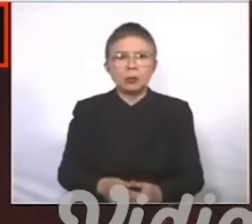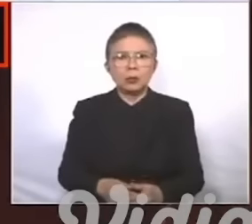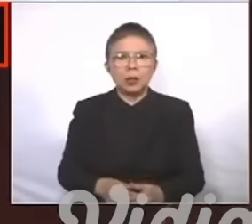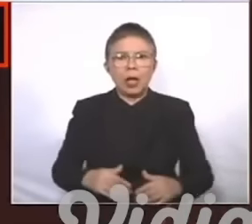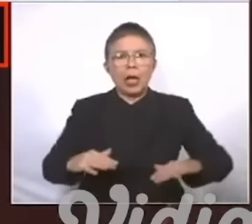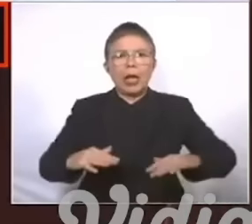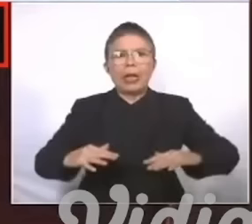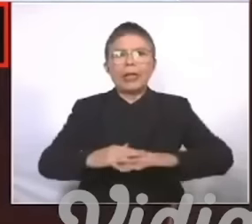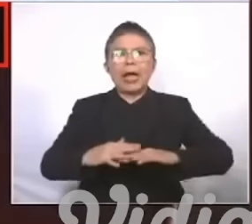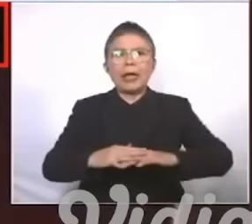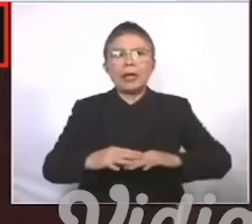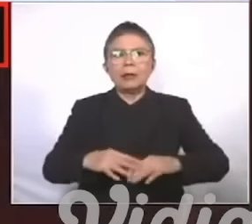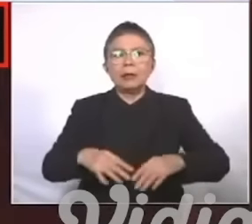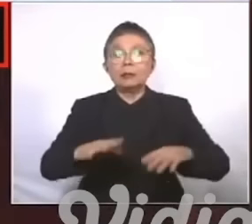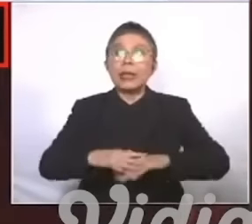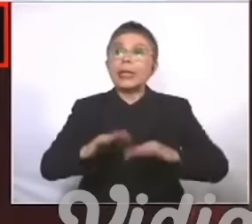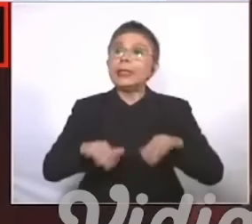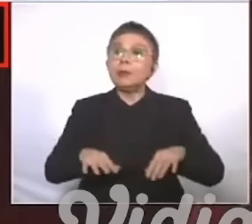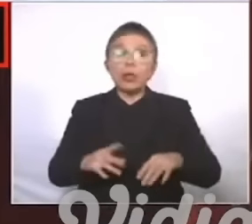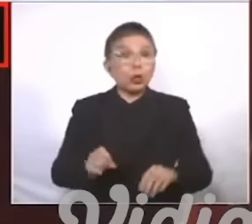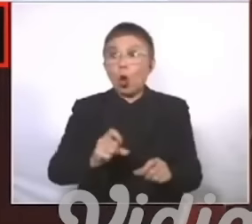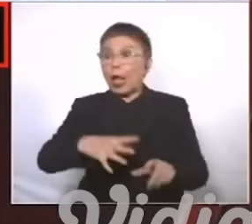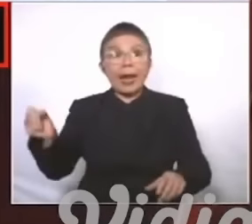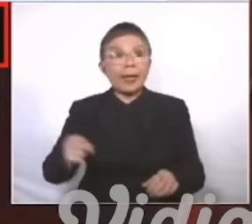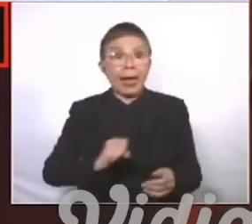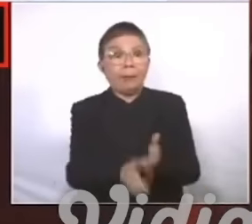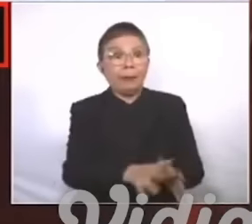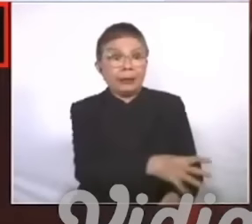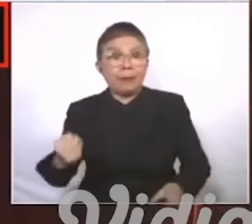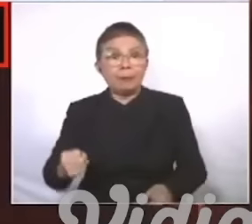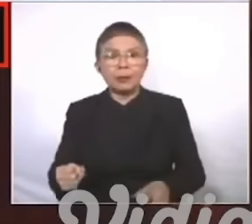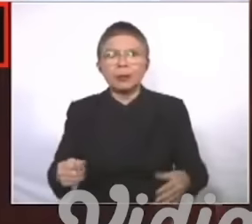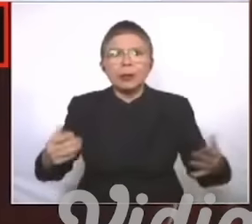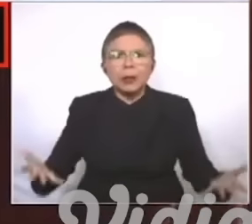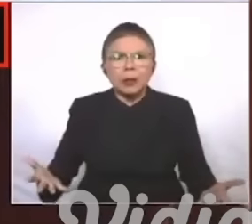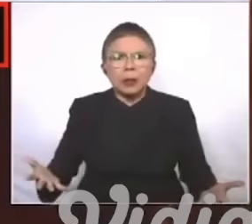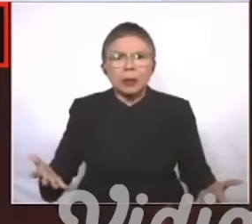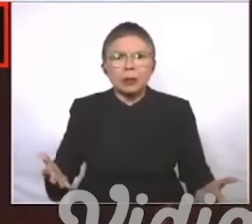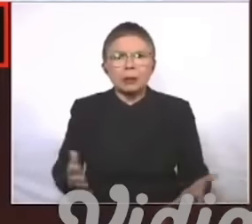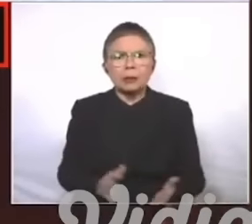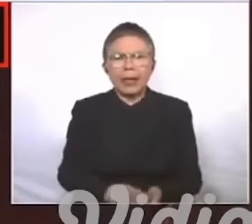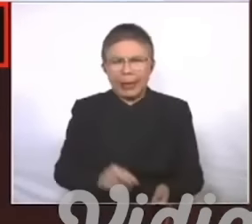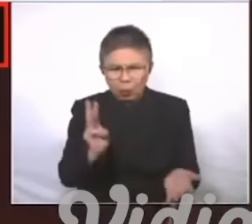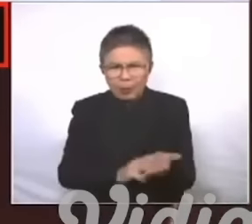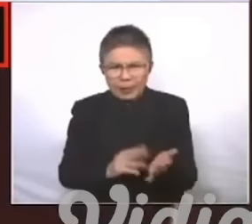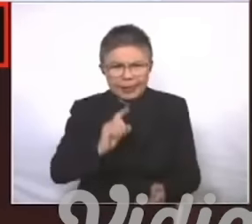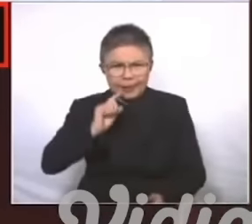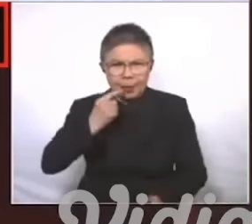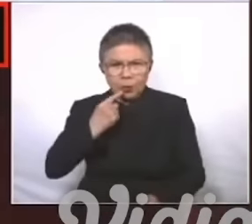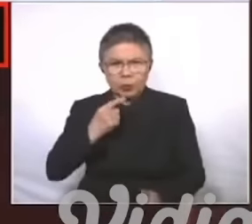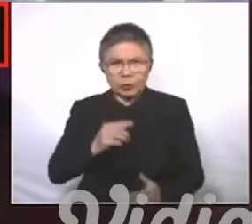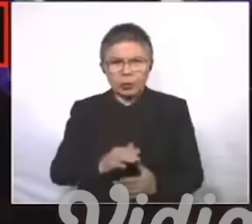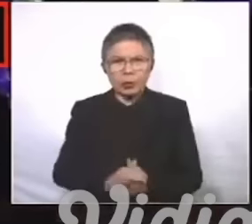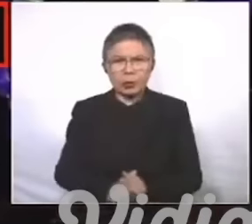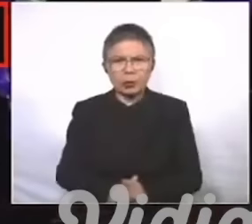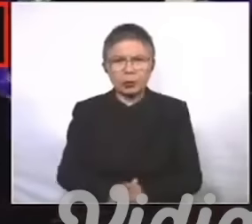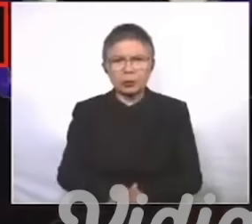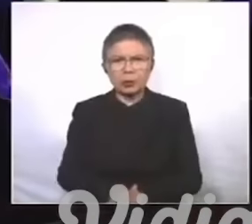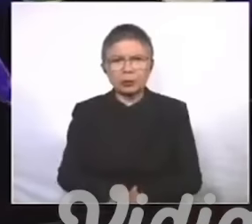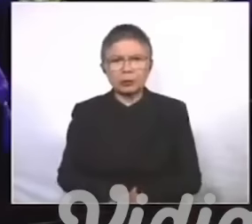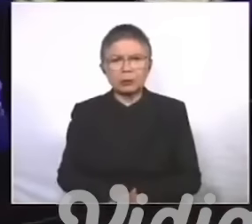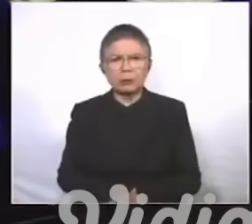dijual, tiba-tiba dirampas orang lain dan dia tidak berdaya. Nah itulah masalahnya, Cak Imin. Selesai. Baik. Terima